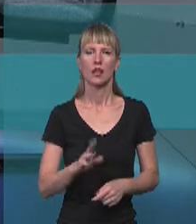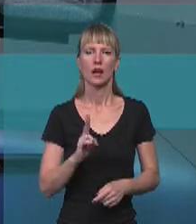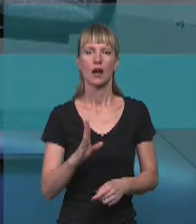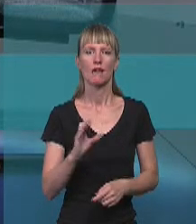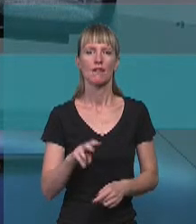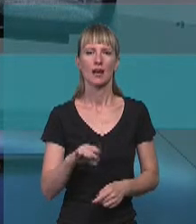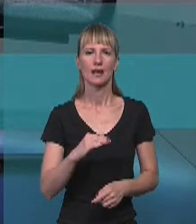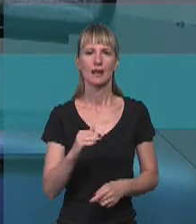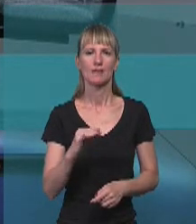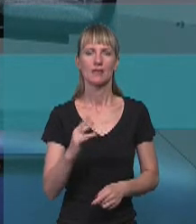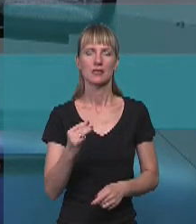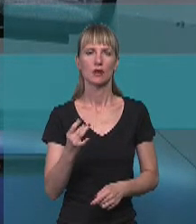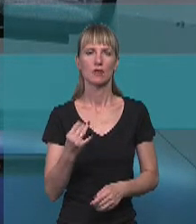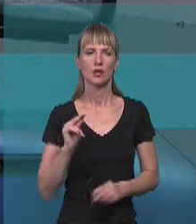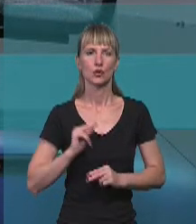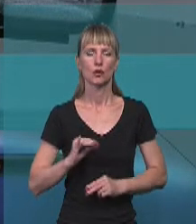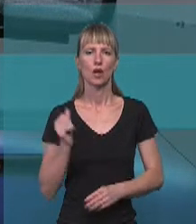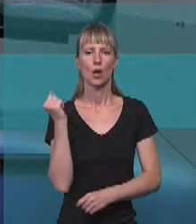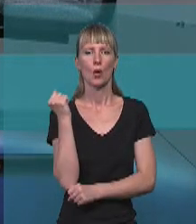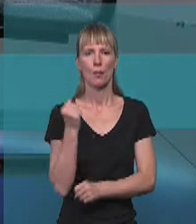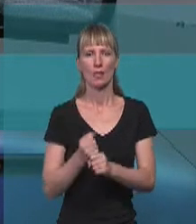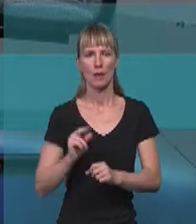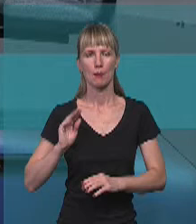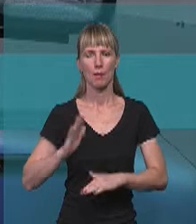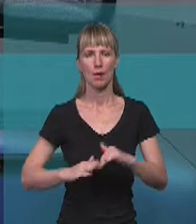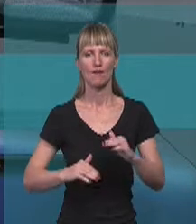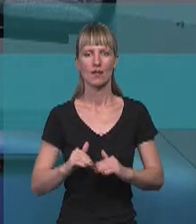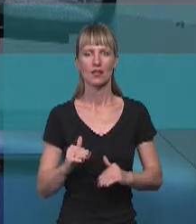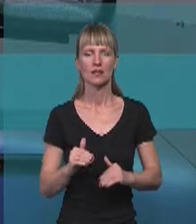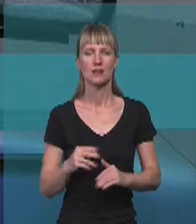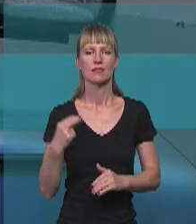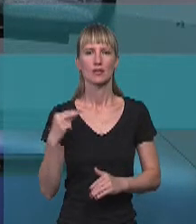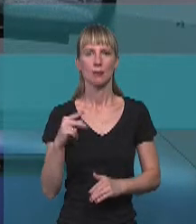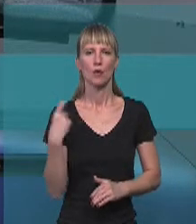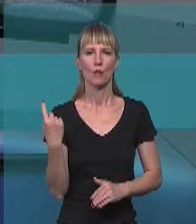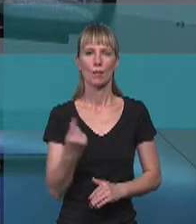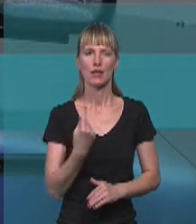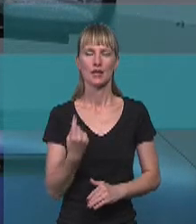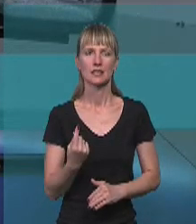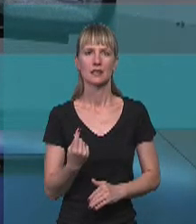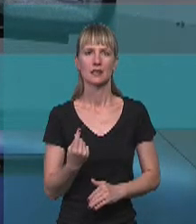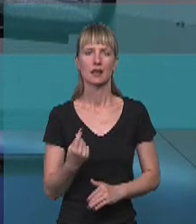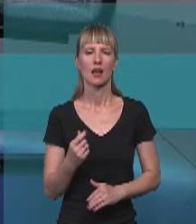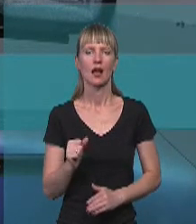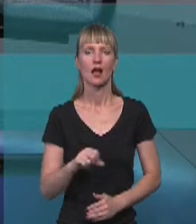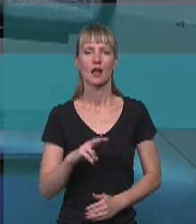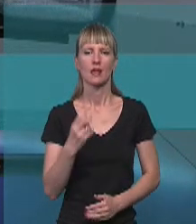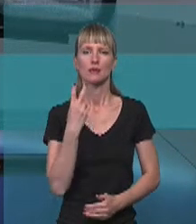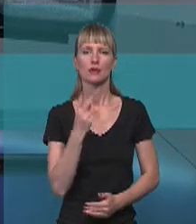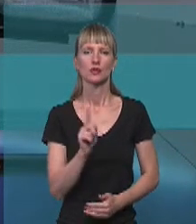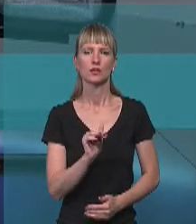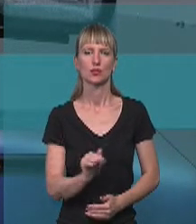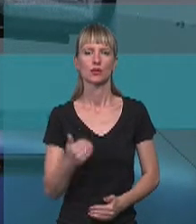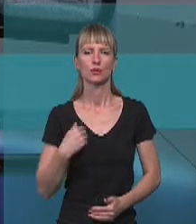і це робітничі професії. Це в Запорізькій області. В Запорізькій області. Але ж, бачите,